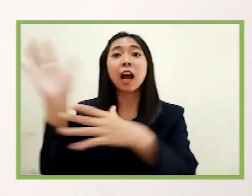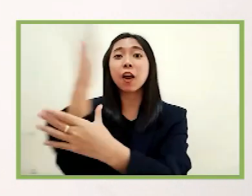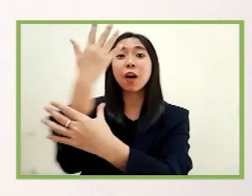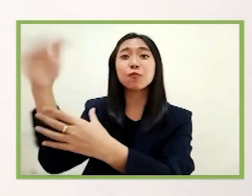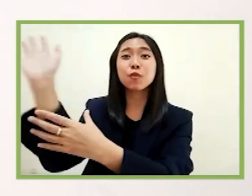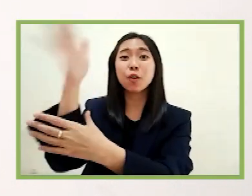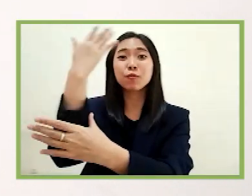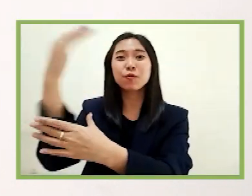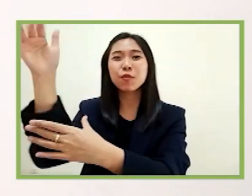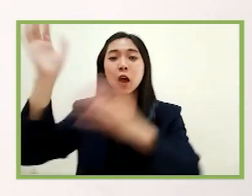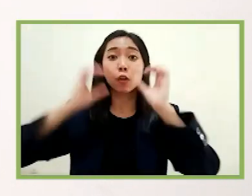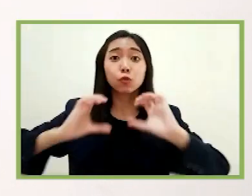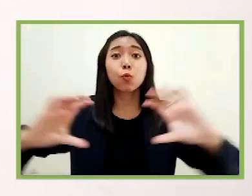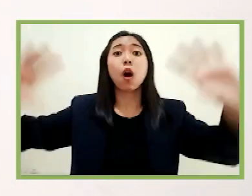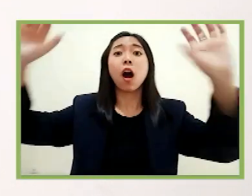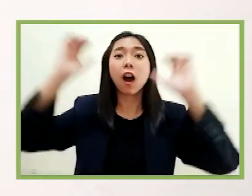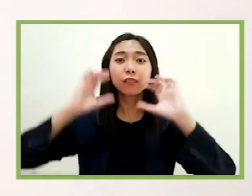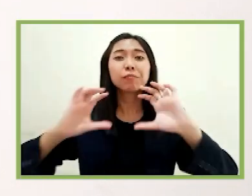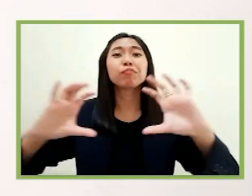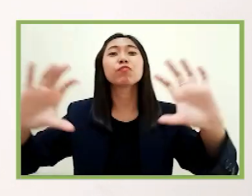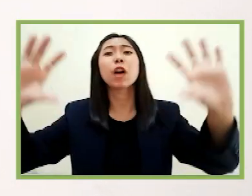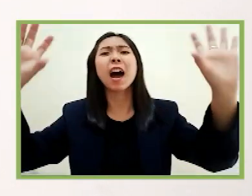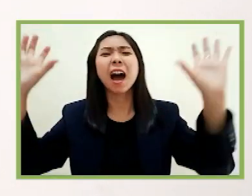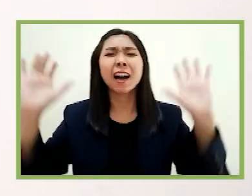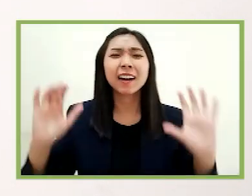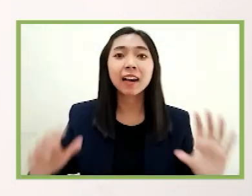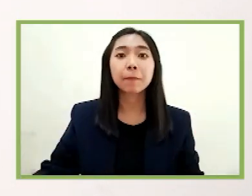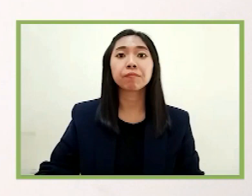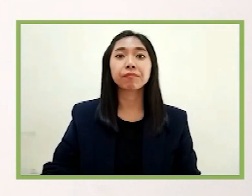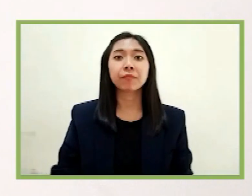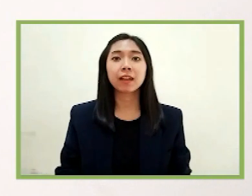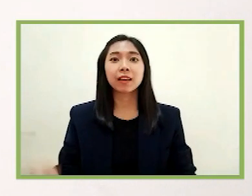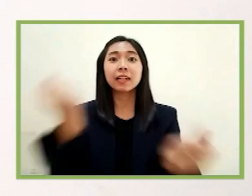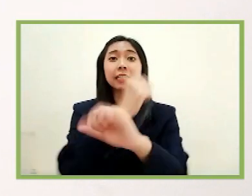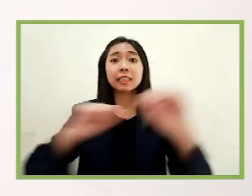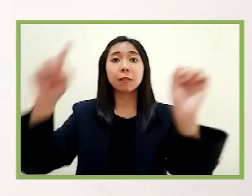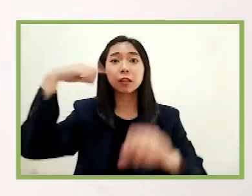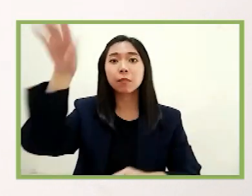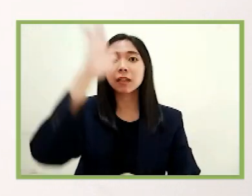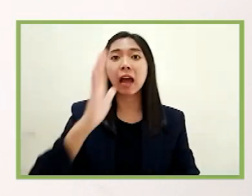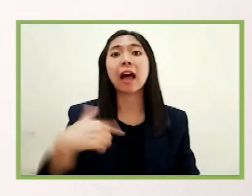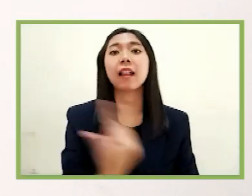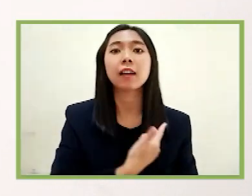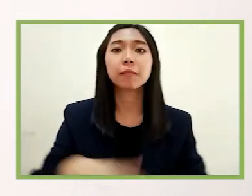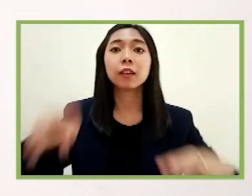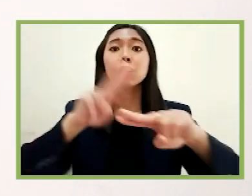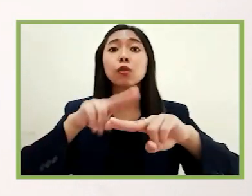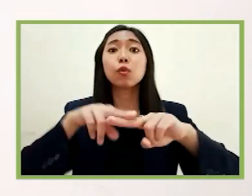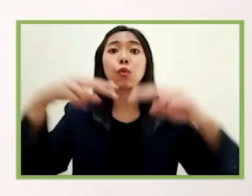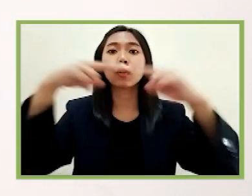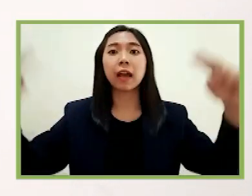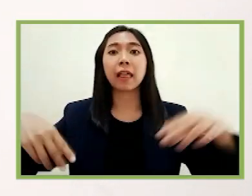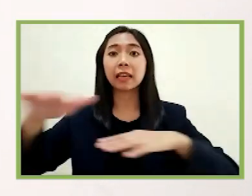dan dengan suara nyaring mereka berseru keselamatan bagi Allah kami yang duduk di atas takhta